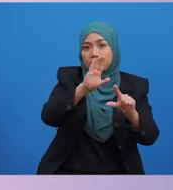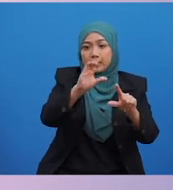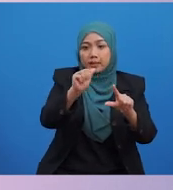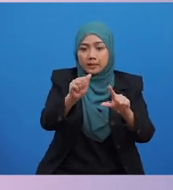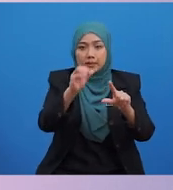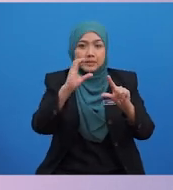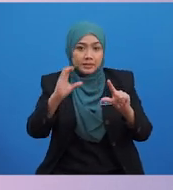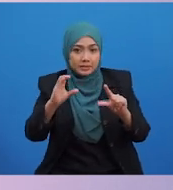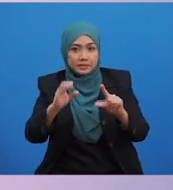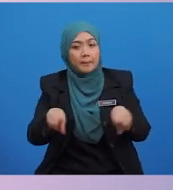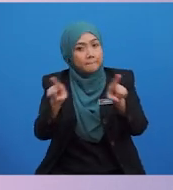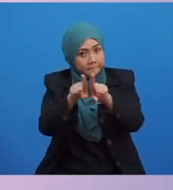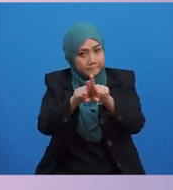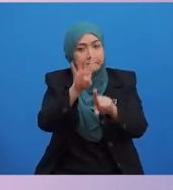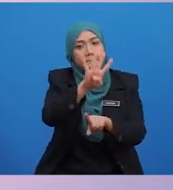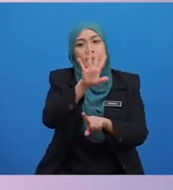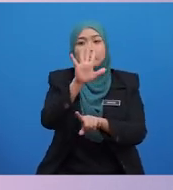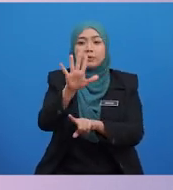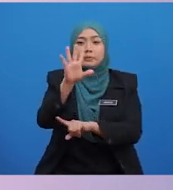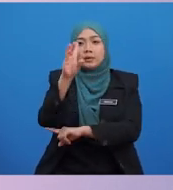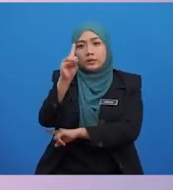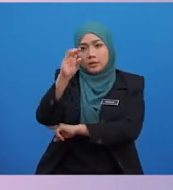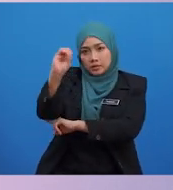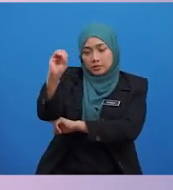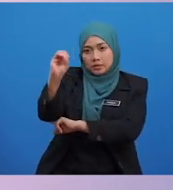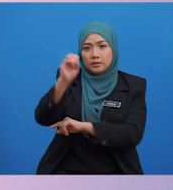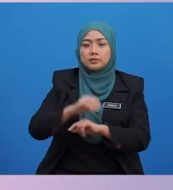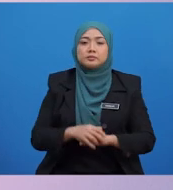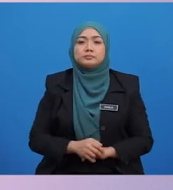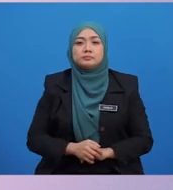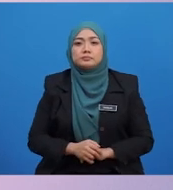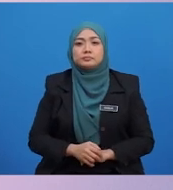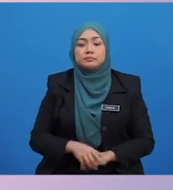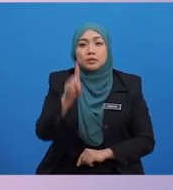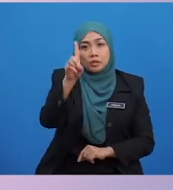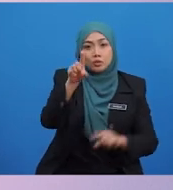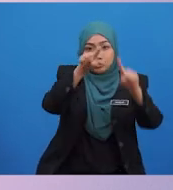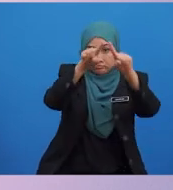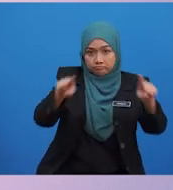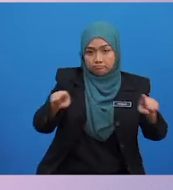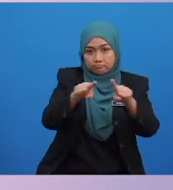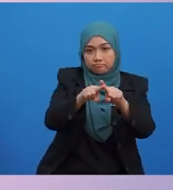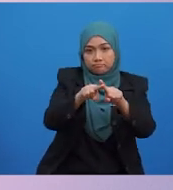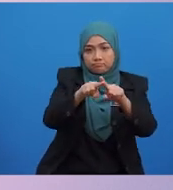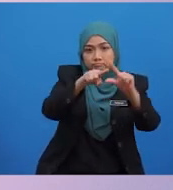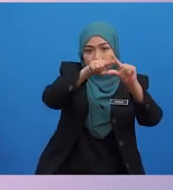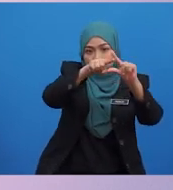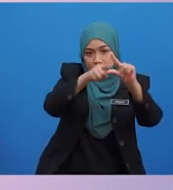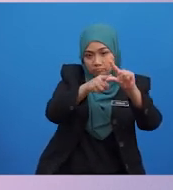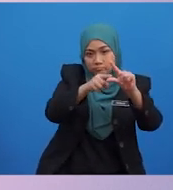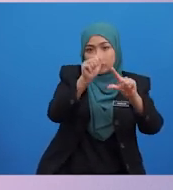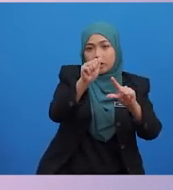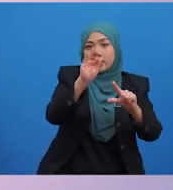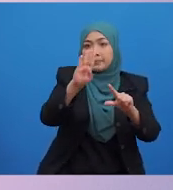a c = 45° boleh dilukis yaitu satu segitiga tirus